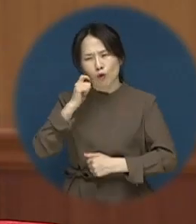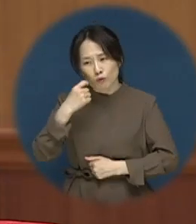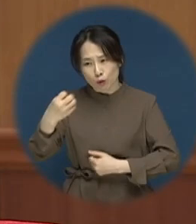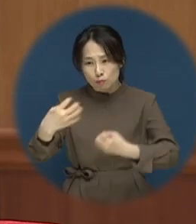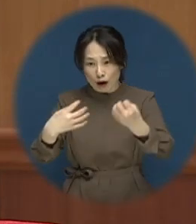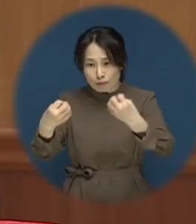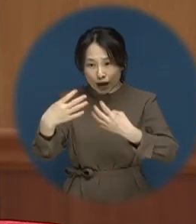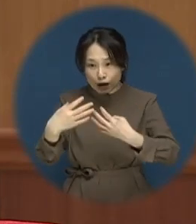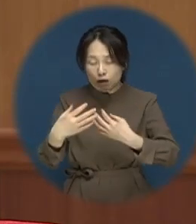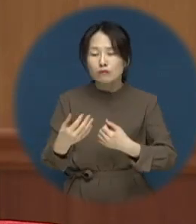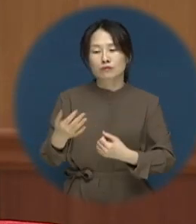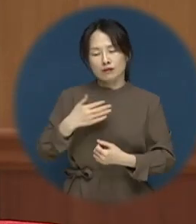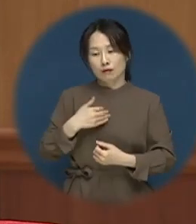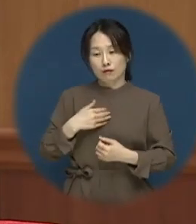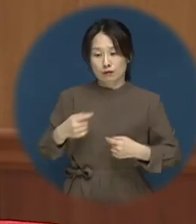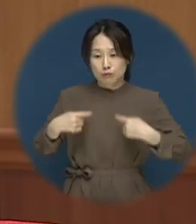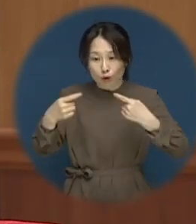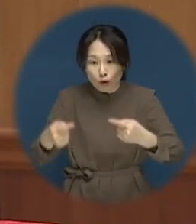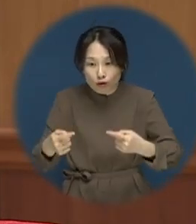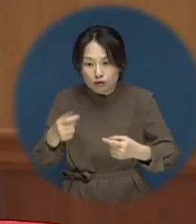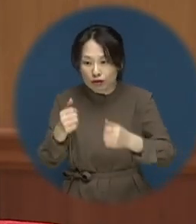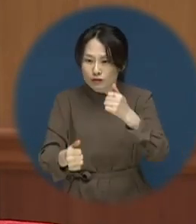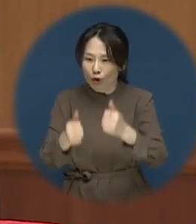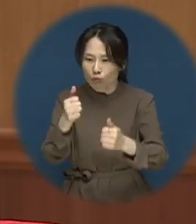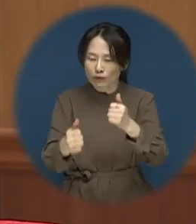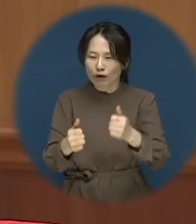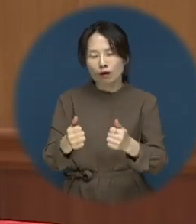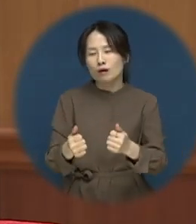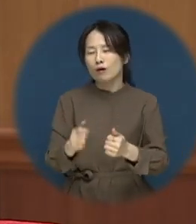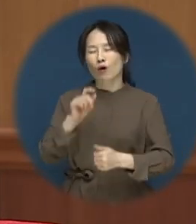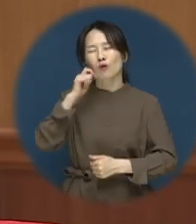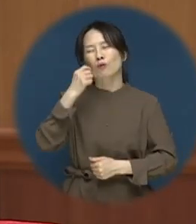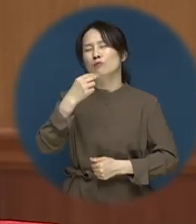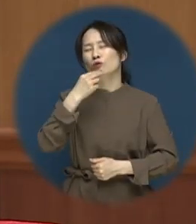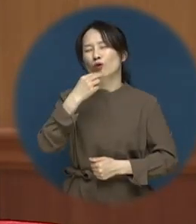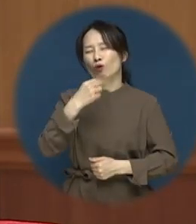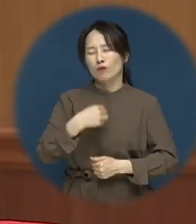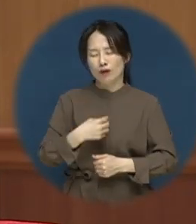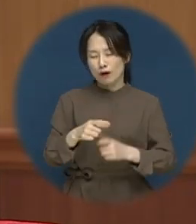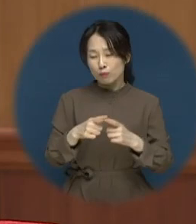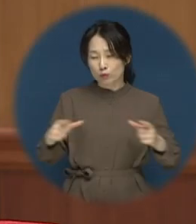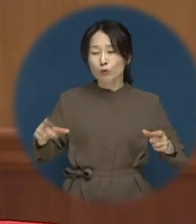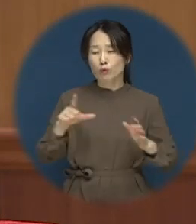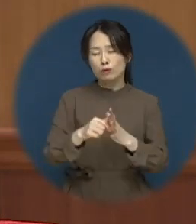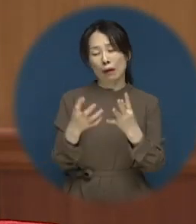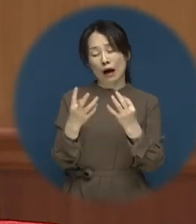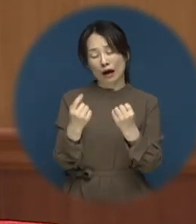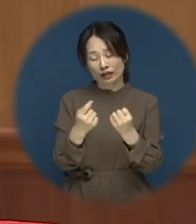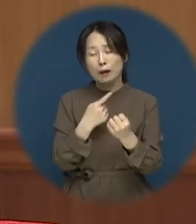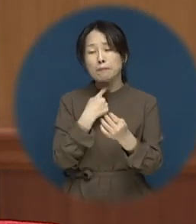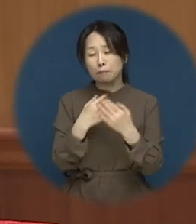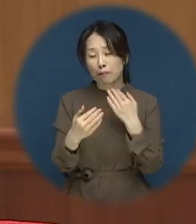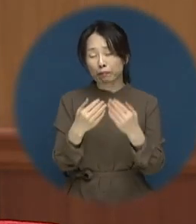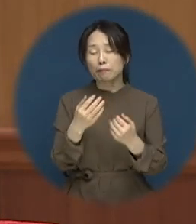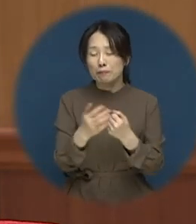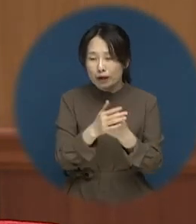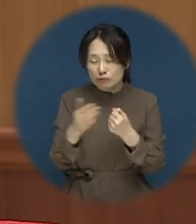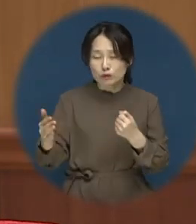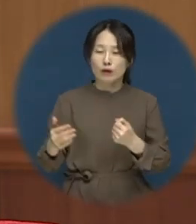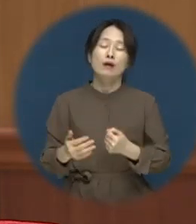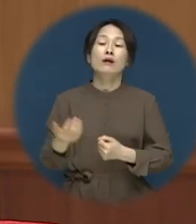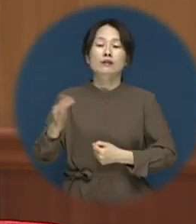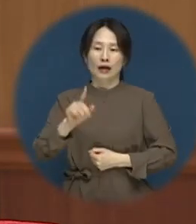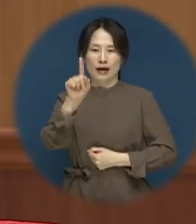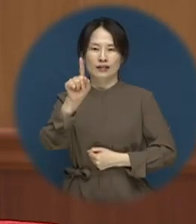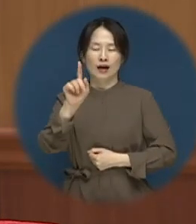그렇게 어렵지는 않았어요. 그러니까. 그냥 평상시에 예. 늘 해오던 일이고 책을 많이 봤으니까. 네, 네. 근데 진짜 어려운 일은 하나 있었어요. 예.